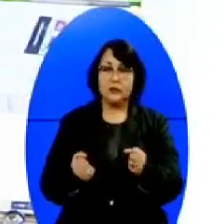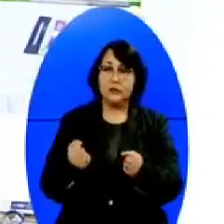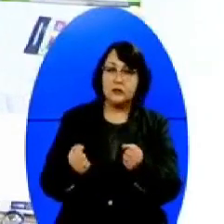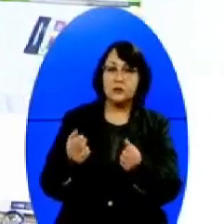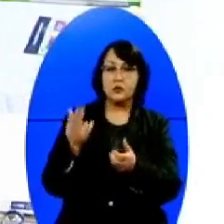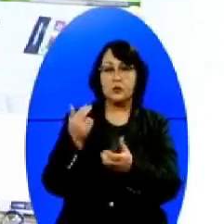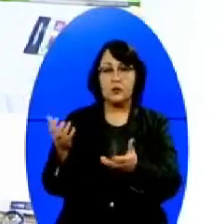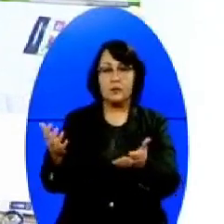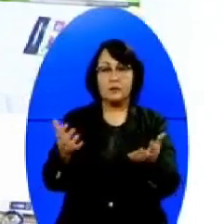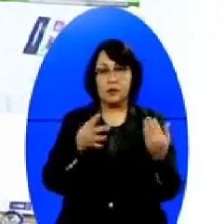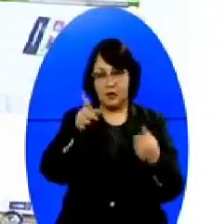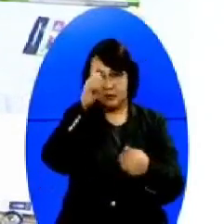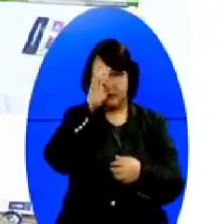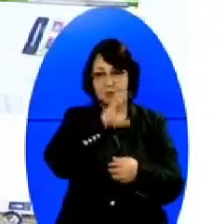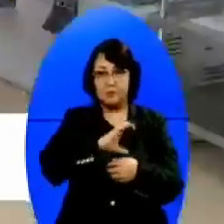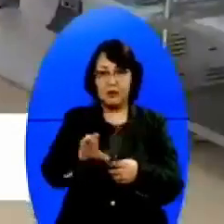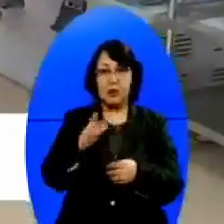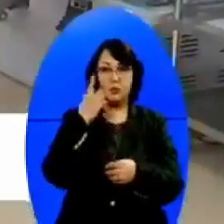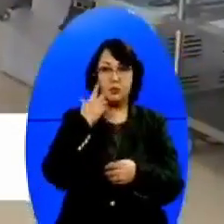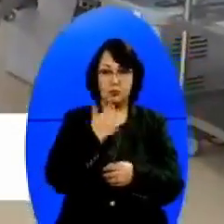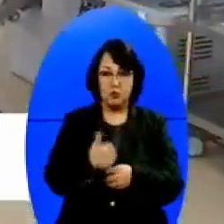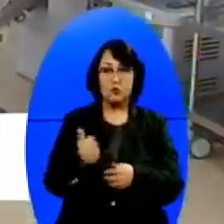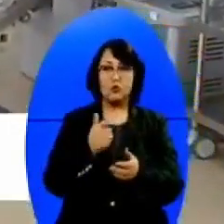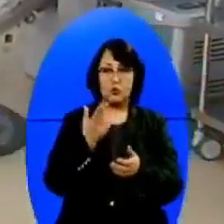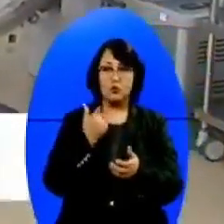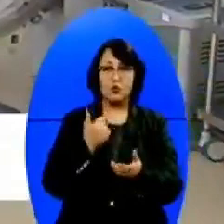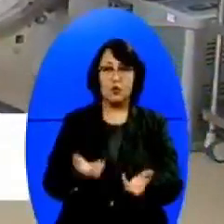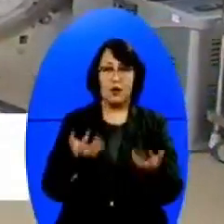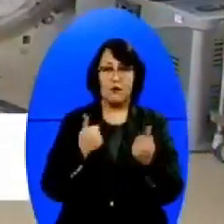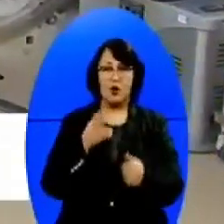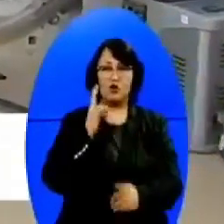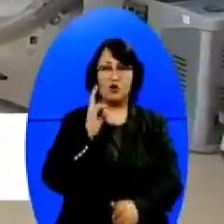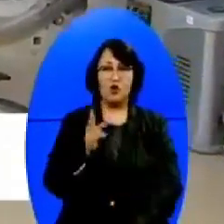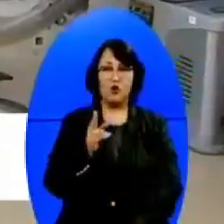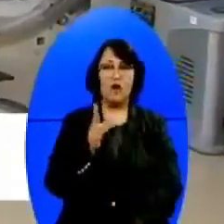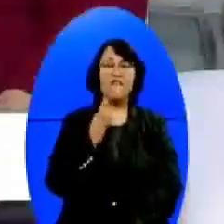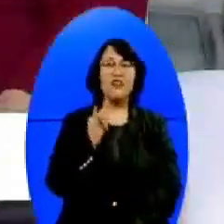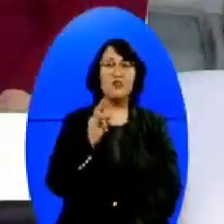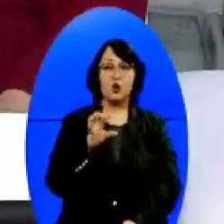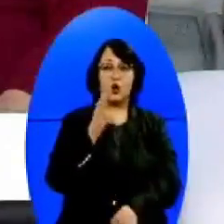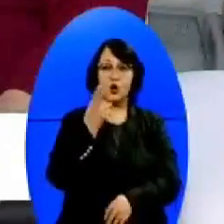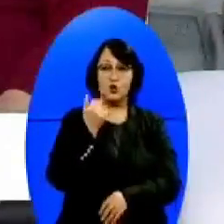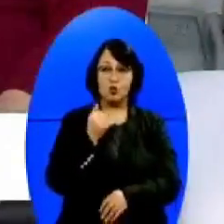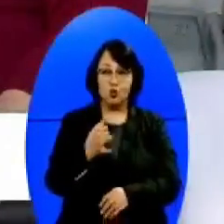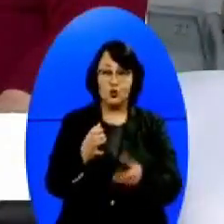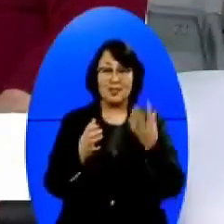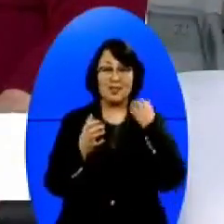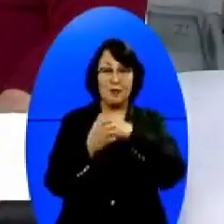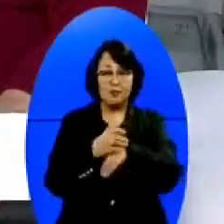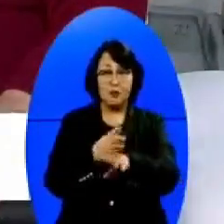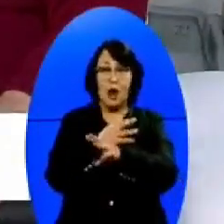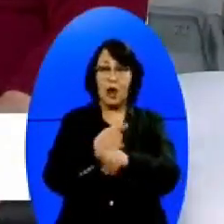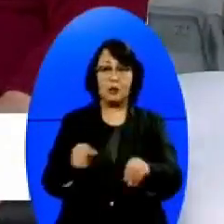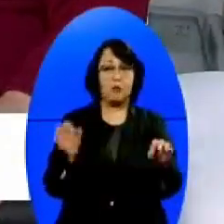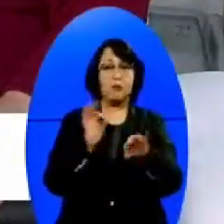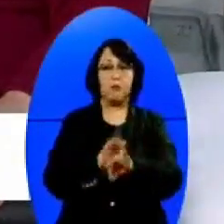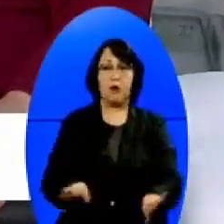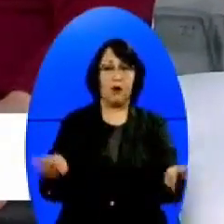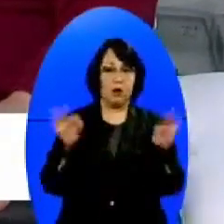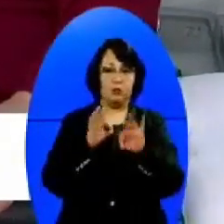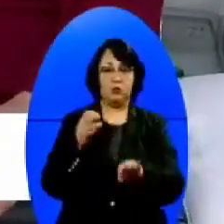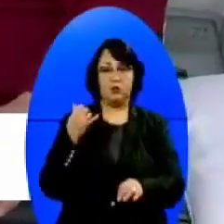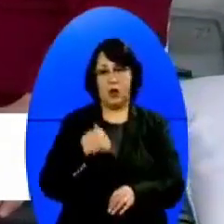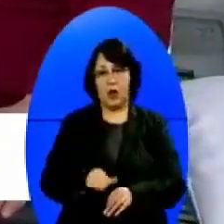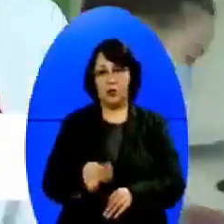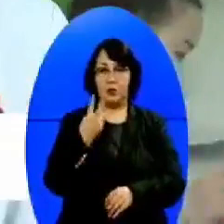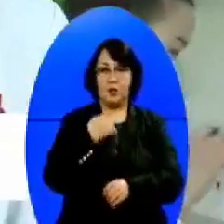дамжуулан эмэлхүүд шаардлагатай цусыг өдөр бүр хэрэглэж байна. Коронавирус цусаар дамжиж халдварлагдгүй учраас үйл ажиллагаанд өөрчлөлт ороогүй хэвийн ажиллаж байгааг хэлж